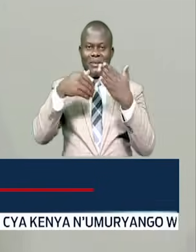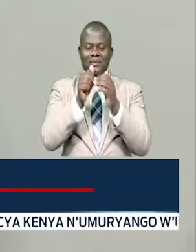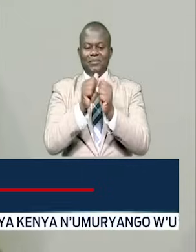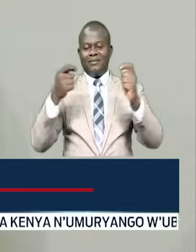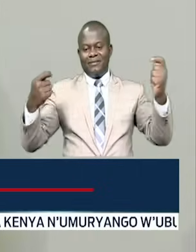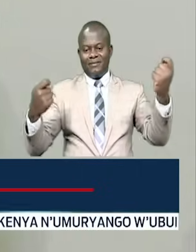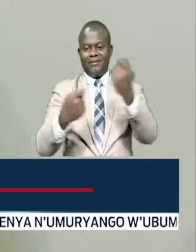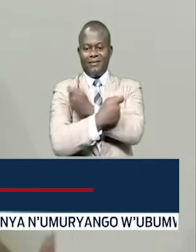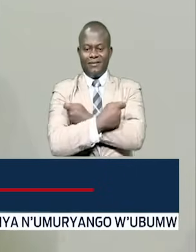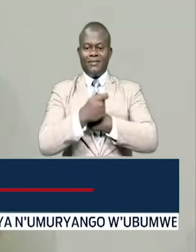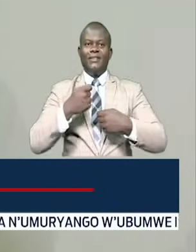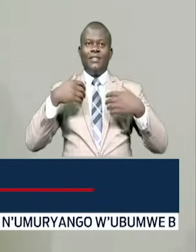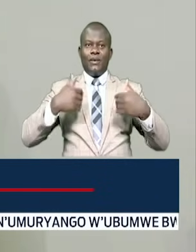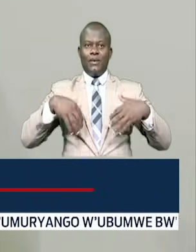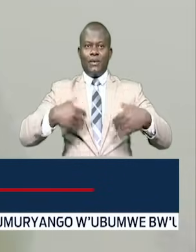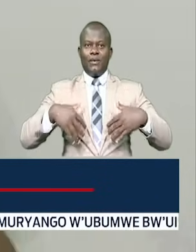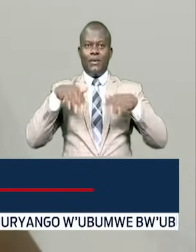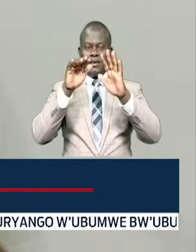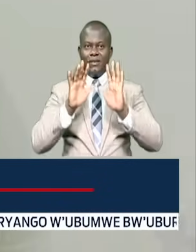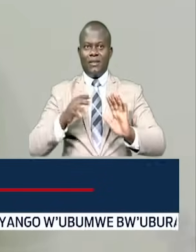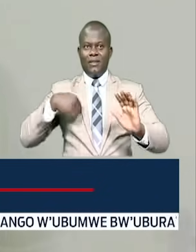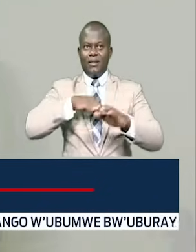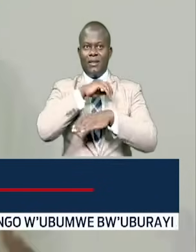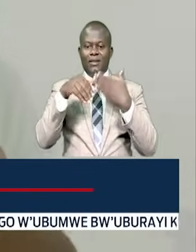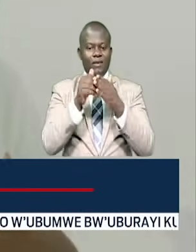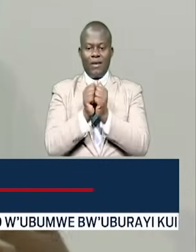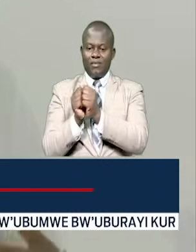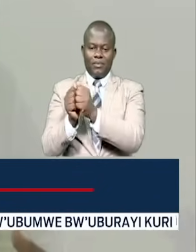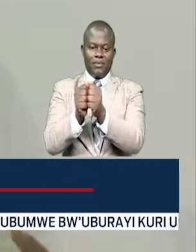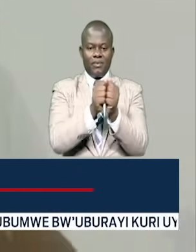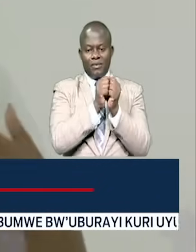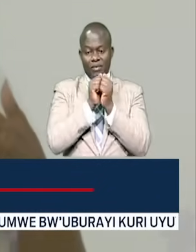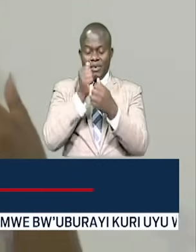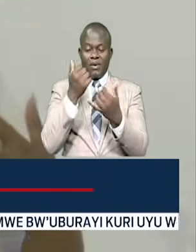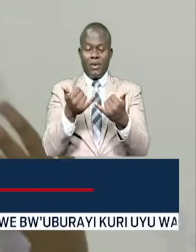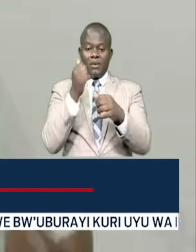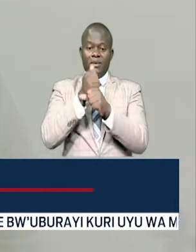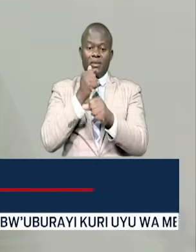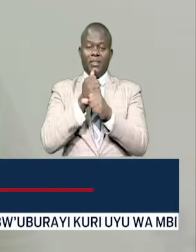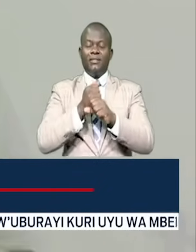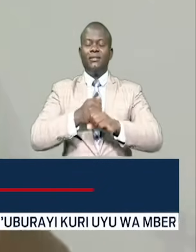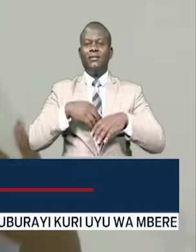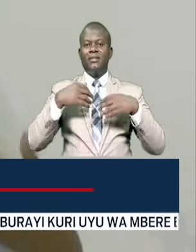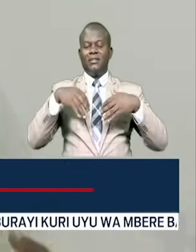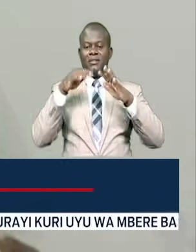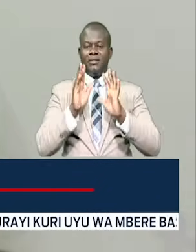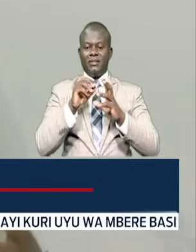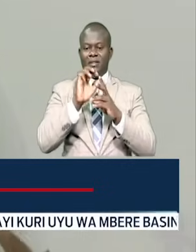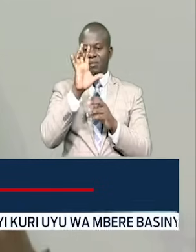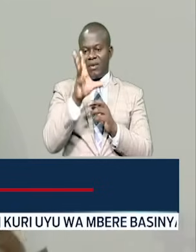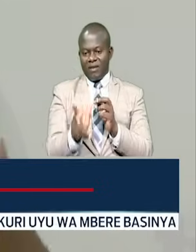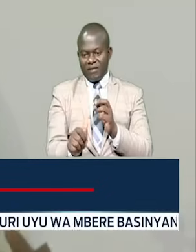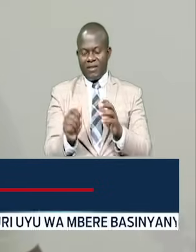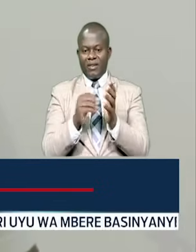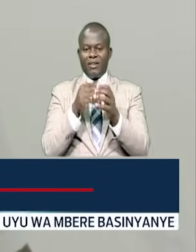bihinduka. Ni ishema n'umunezero kuri njyewe kuba nkora hano, kuba ndi gukora difference muri Afrika,